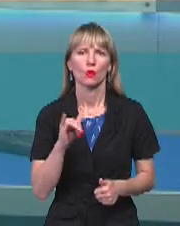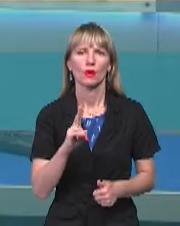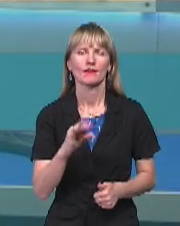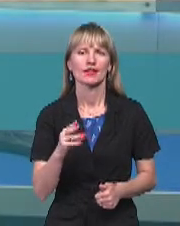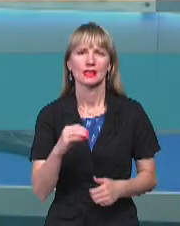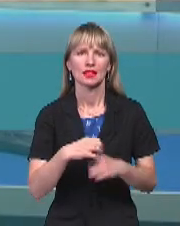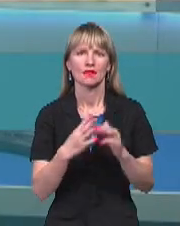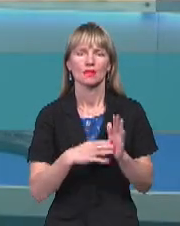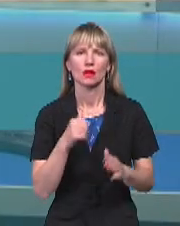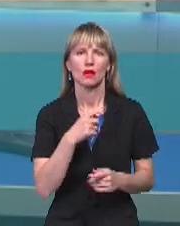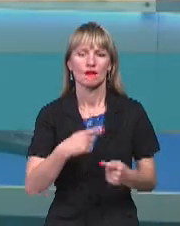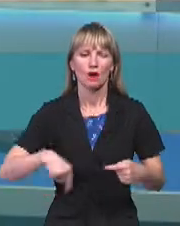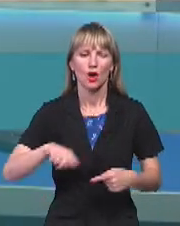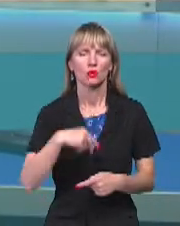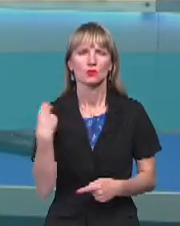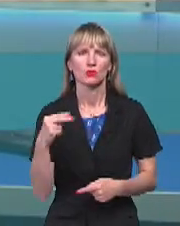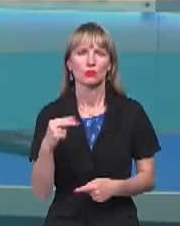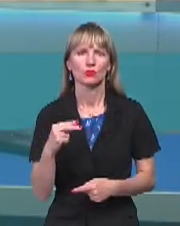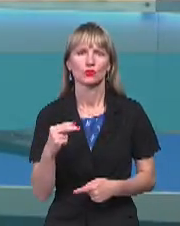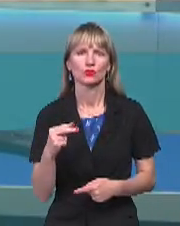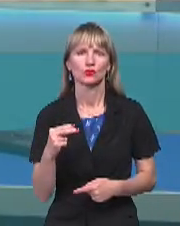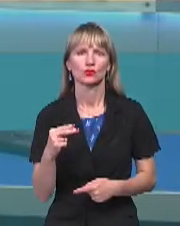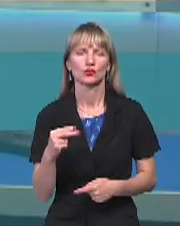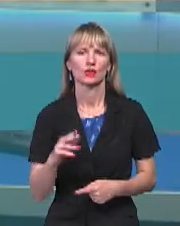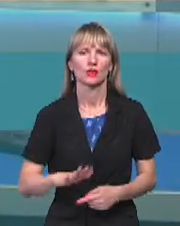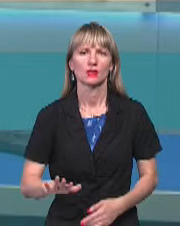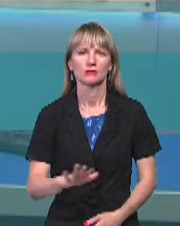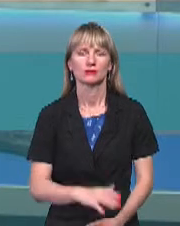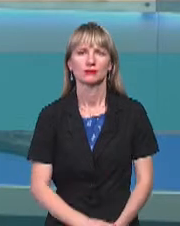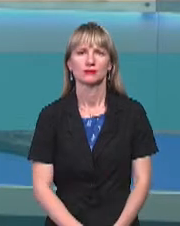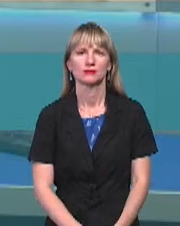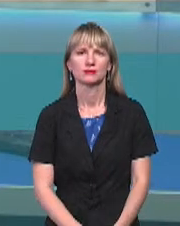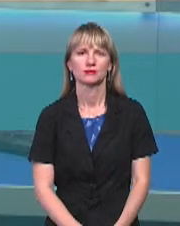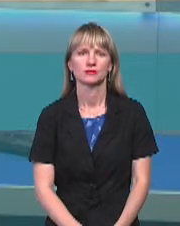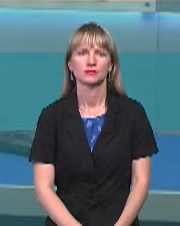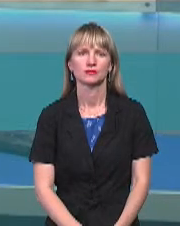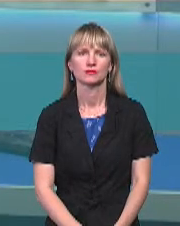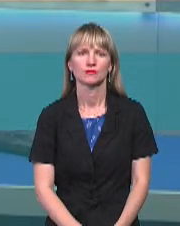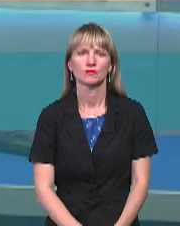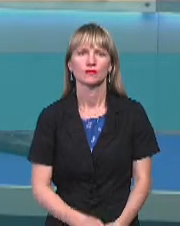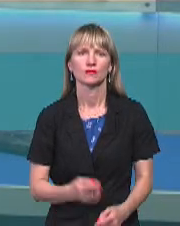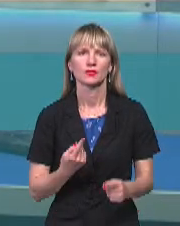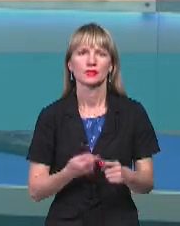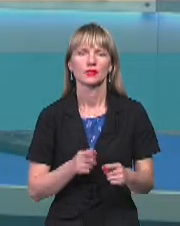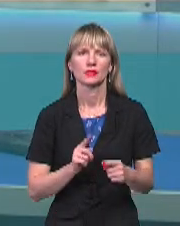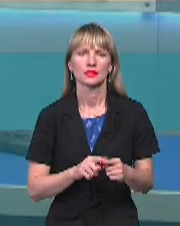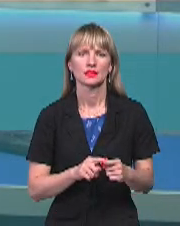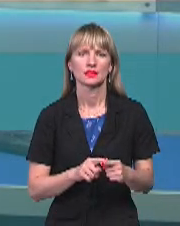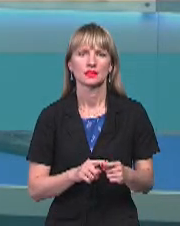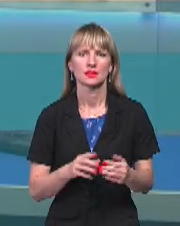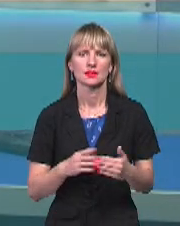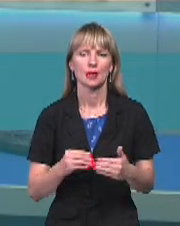Навколо Запоріжжя, а Ну, саме це, саме